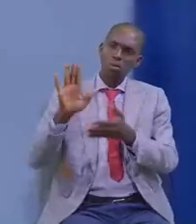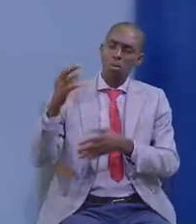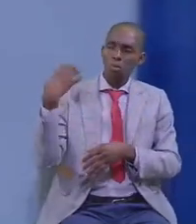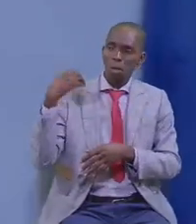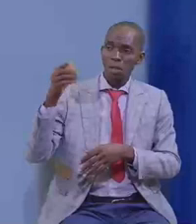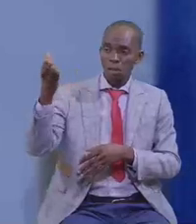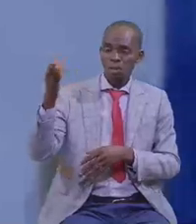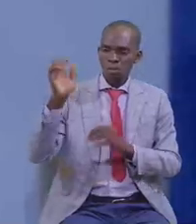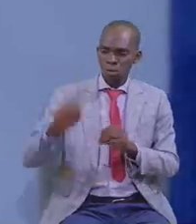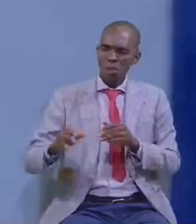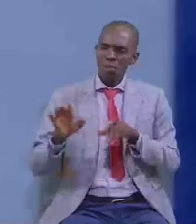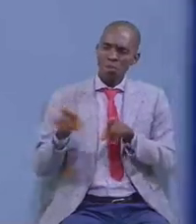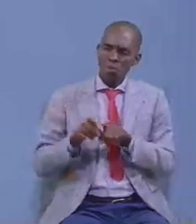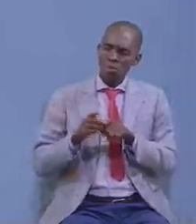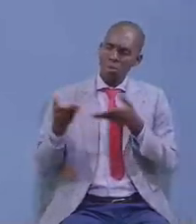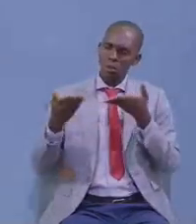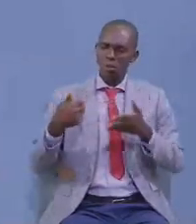peux aussi te soumettre à moi.